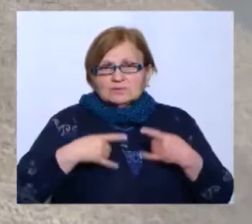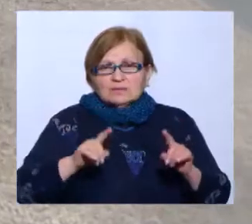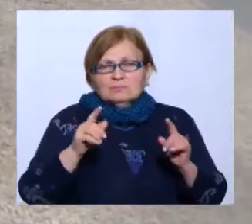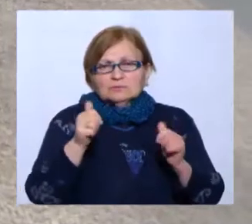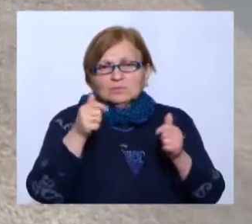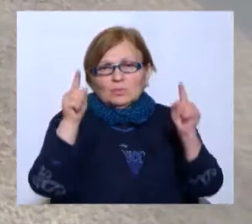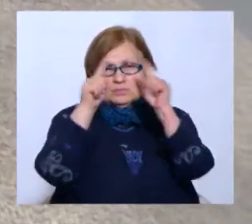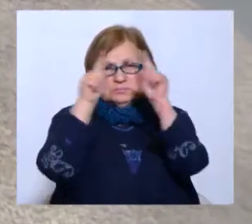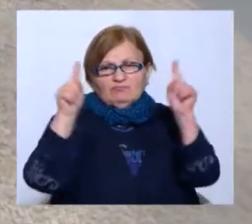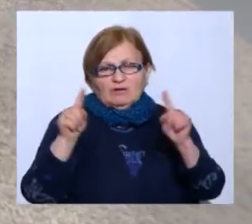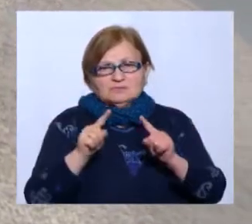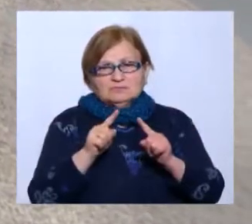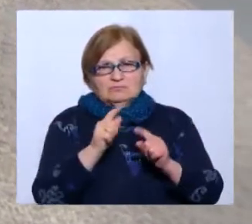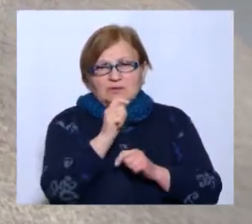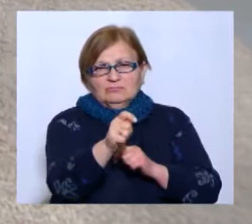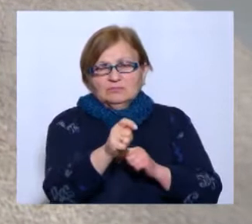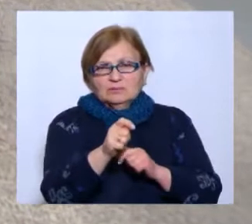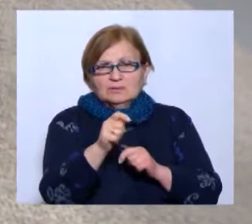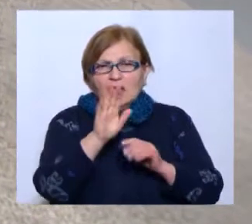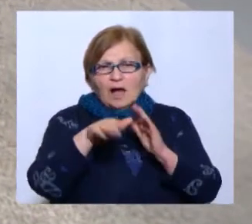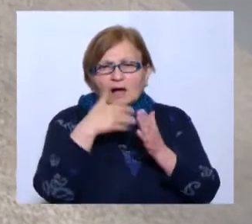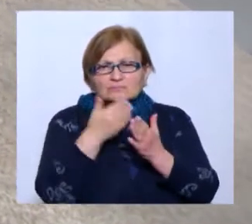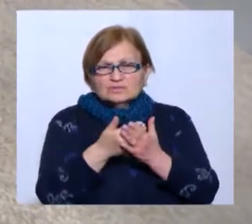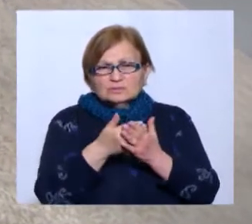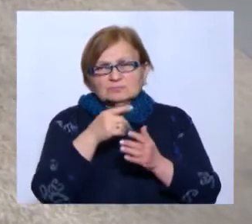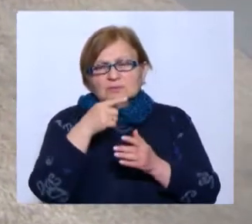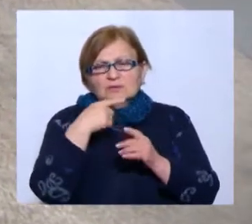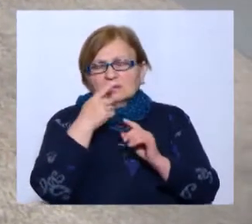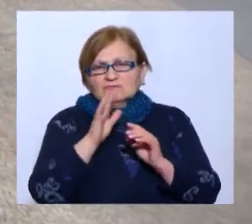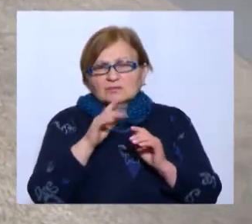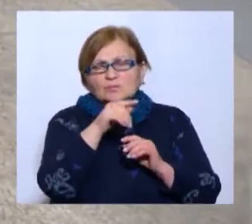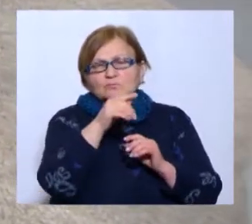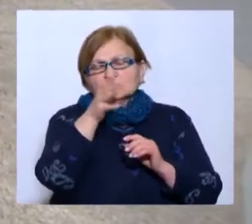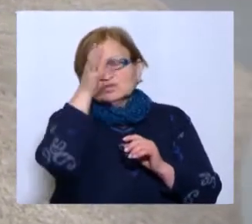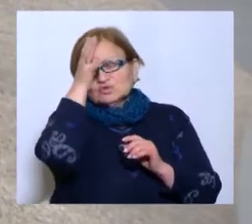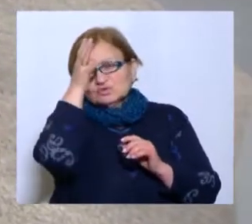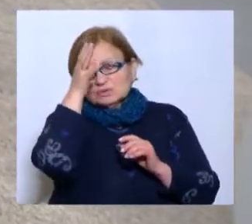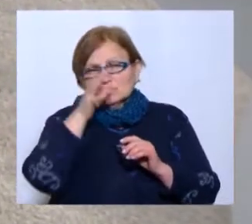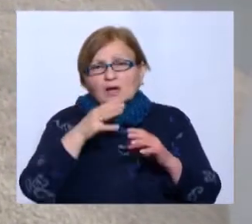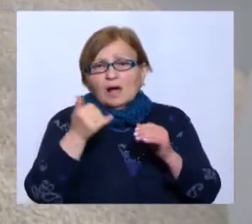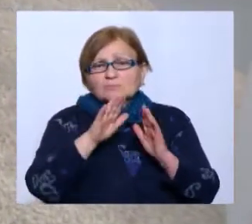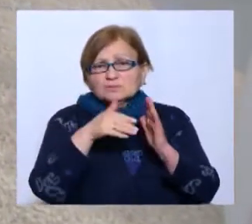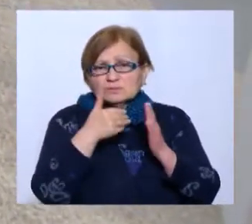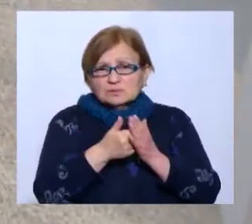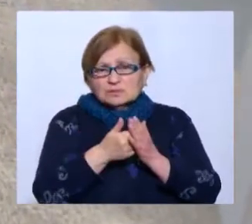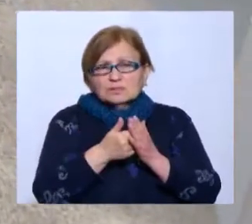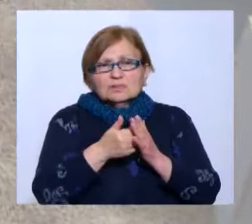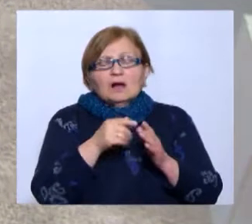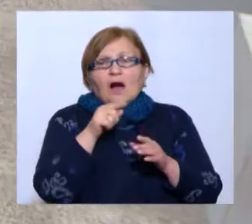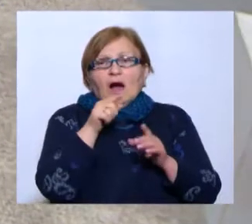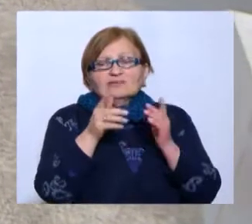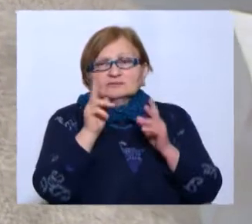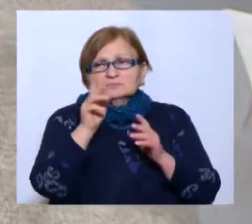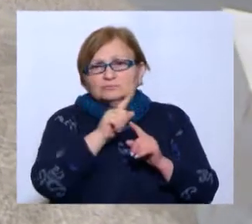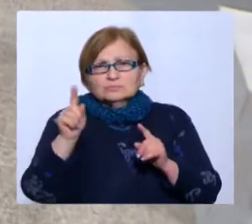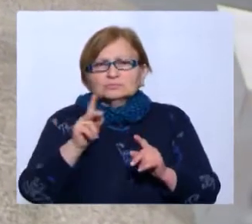ვარსკვლავად. ამის შემდეგ მას ნიჭიერ პოეტად აღარავინ მოიხსენიებდა. ამის შემდეგ გალაქტიონი ან სრულდათ, ან აღმერთებდნენ.